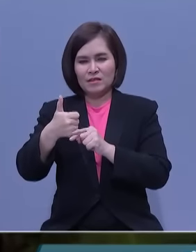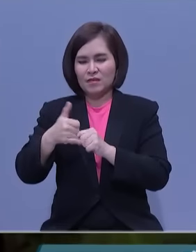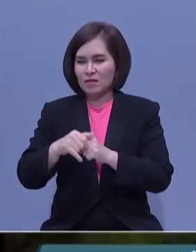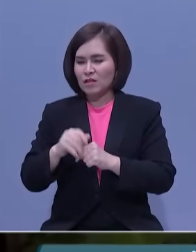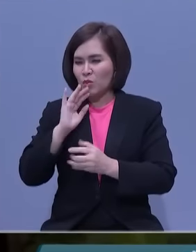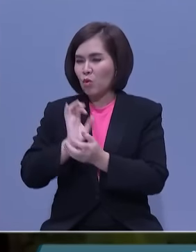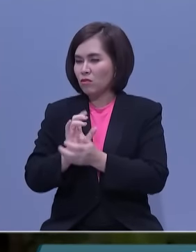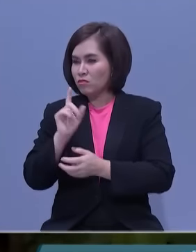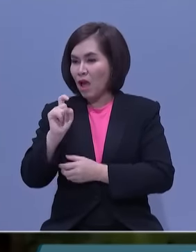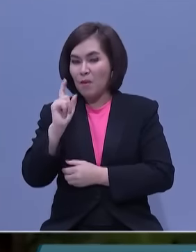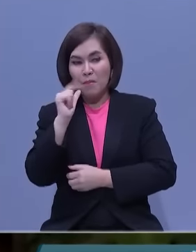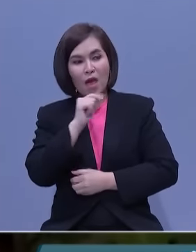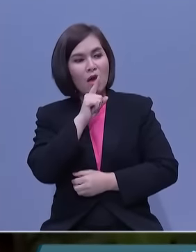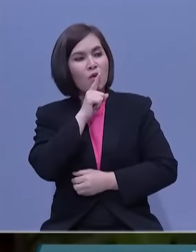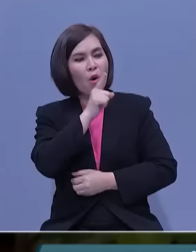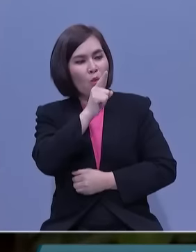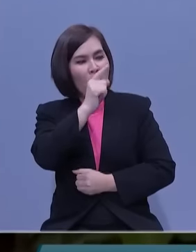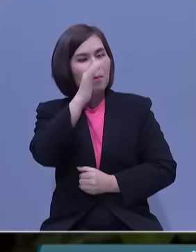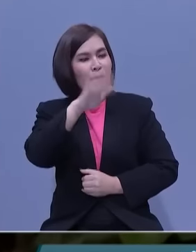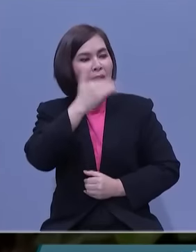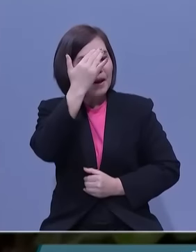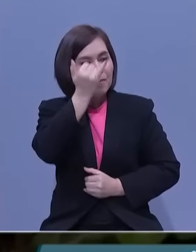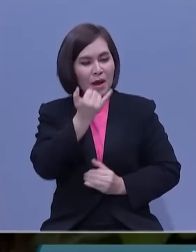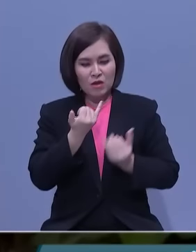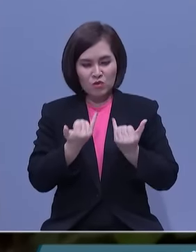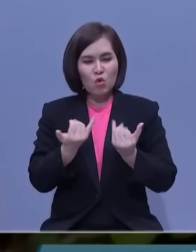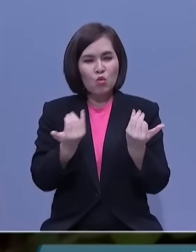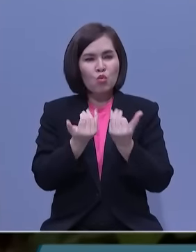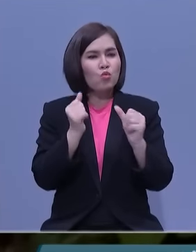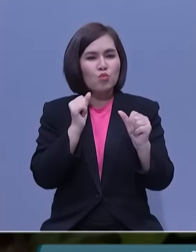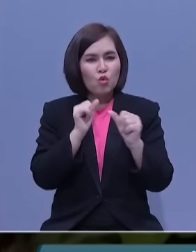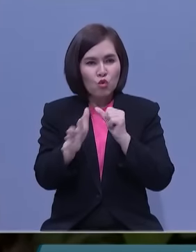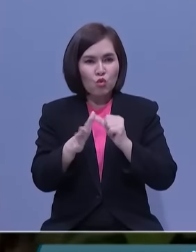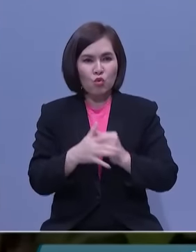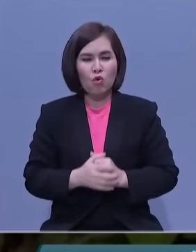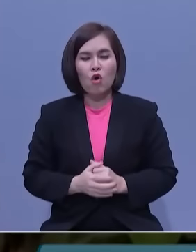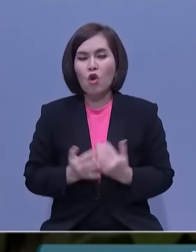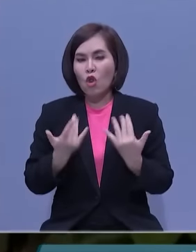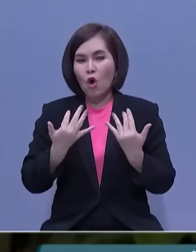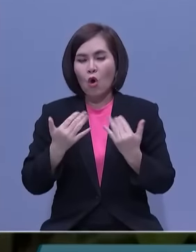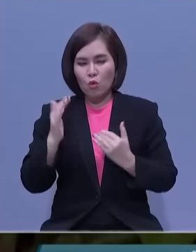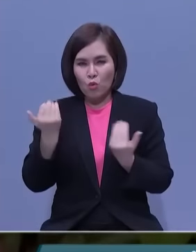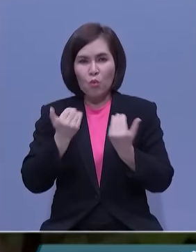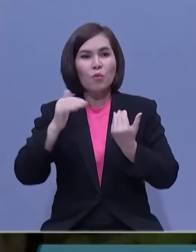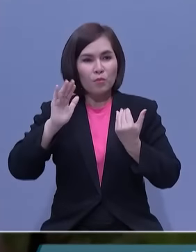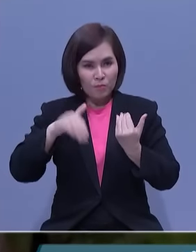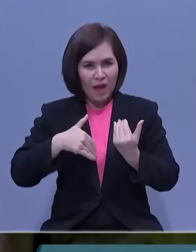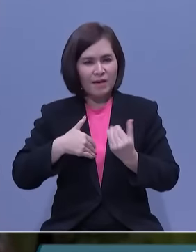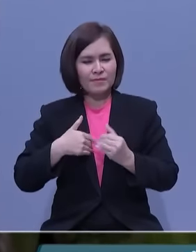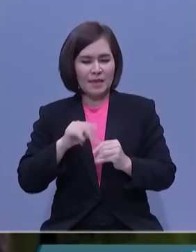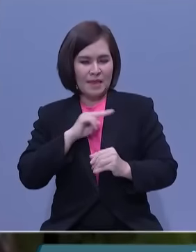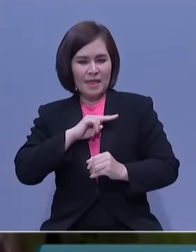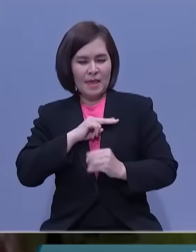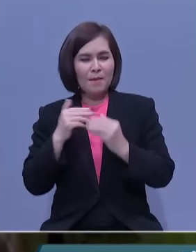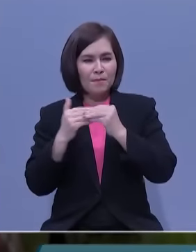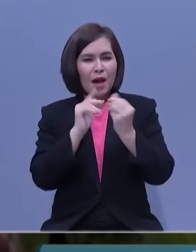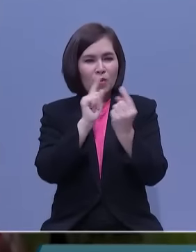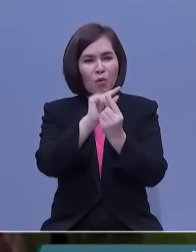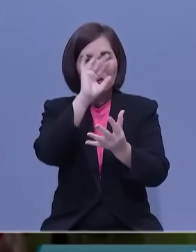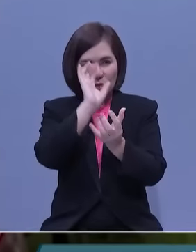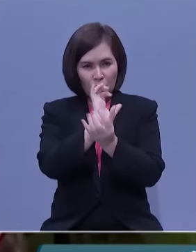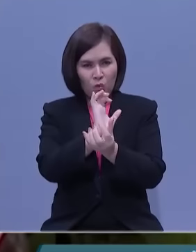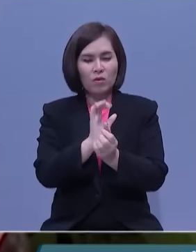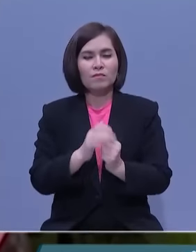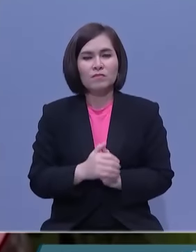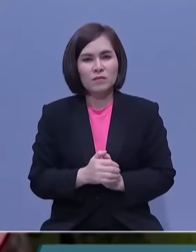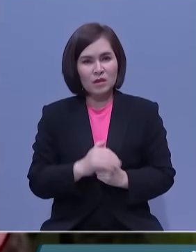วายบอกว่ามาทำไมกันเนี่ยลูกไม่อยู่บ้านหรอกแล้วก็ย้ำว่าเดี๋ยวลูกกลับมาจะพาไปมอบตัวเองแล้วก็